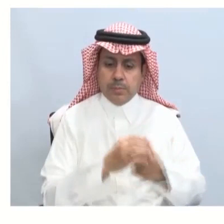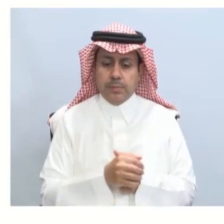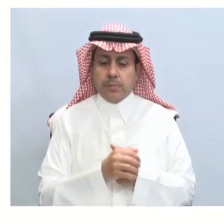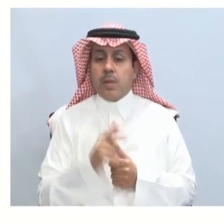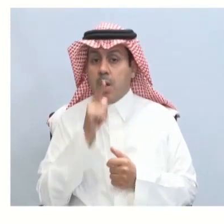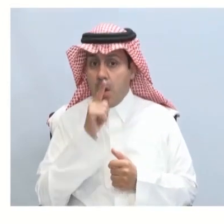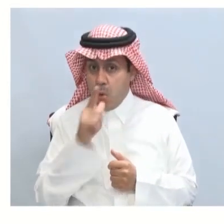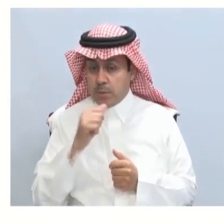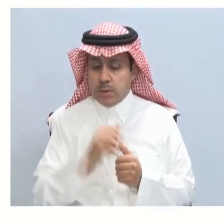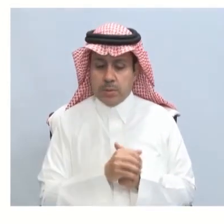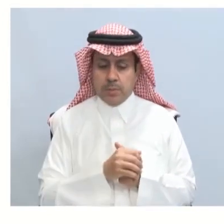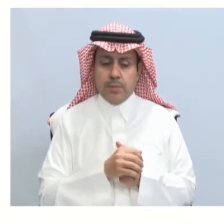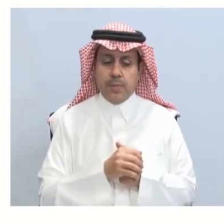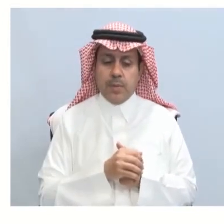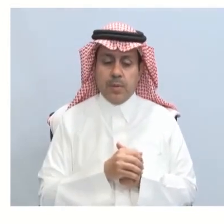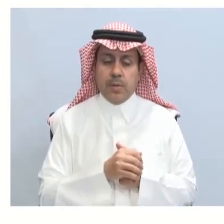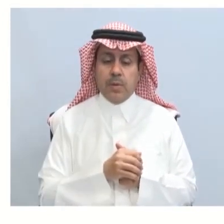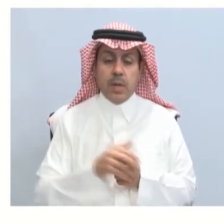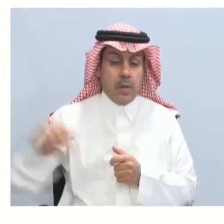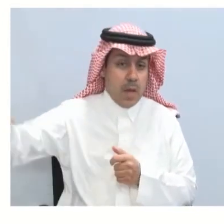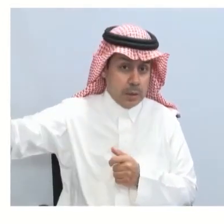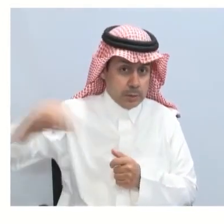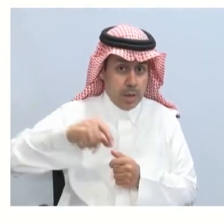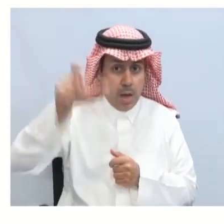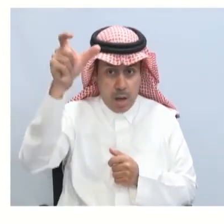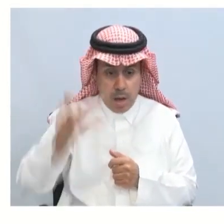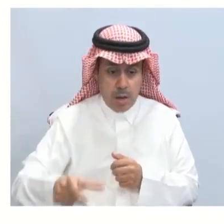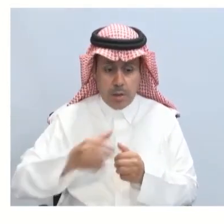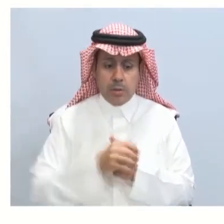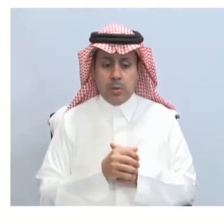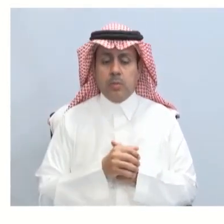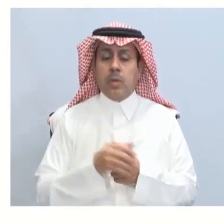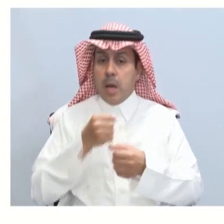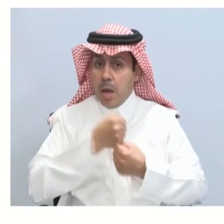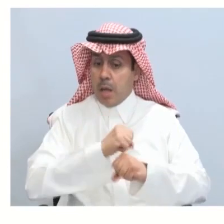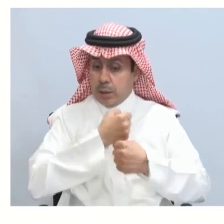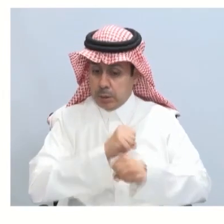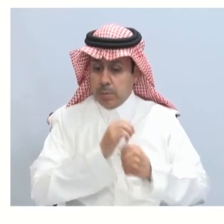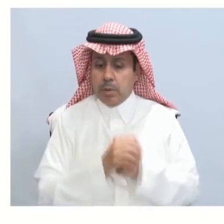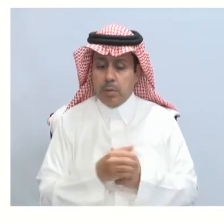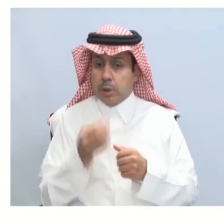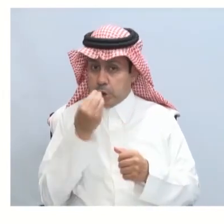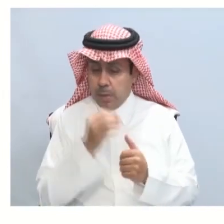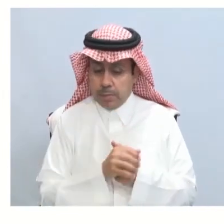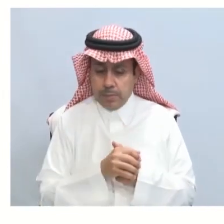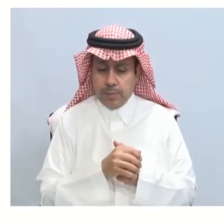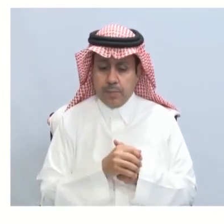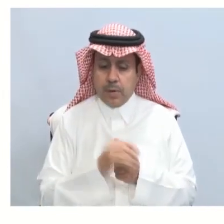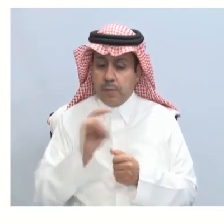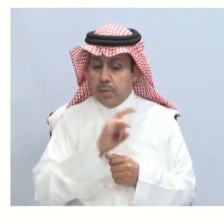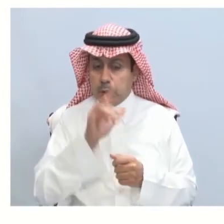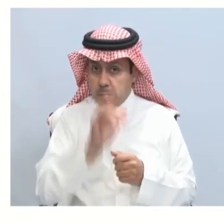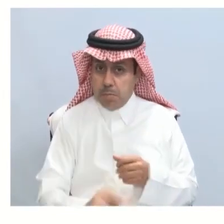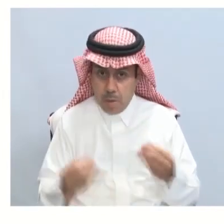قوله ايضا صلى الله عليه وسلم اذا ات اذا اتى احدكم خادمه بطعامه فان لم